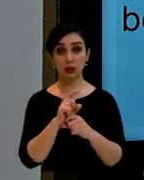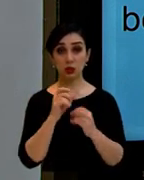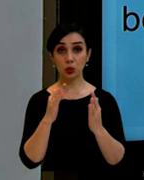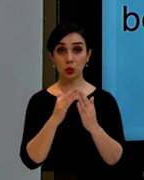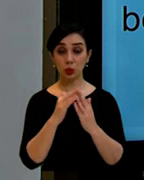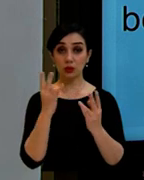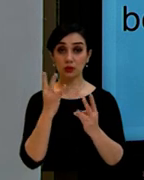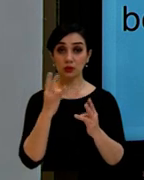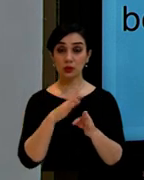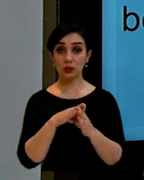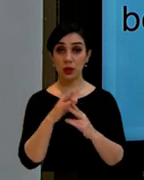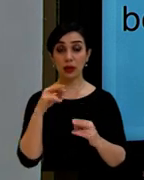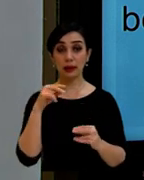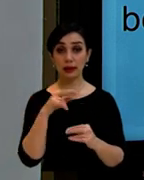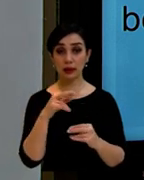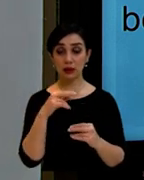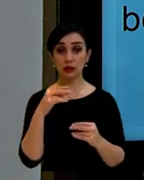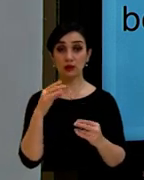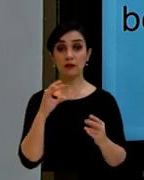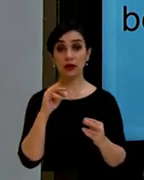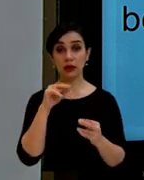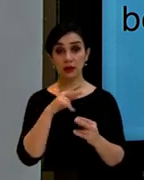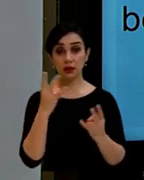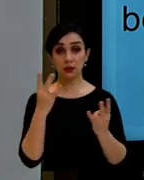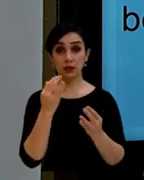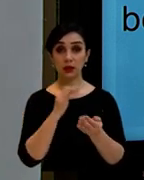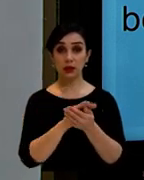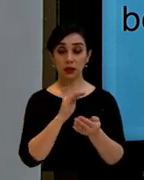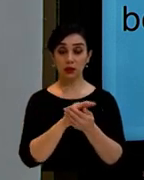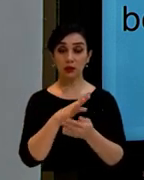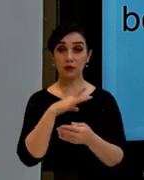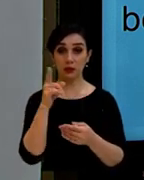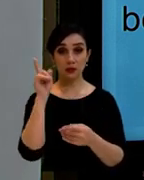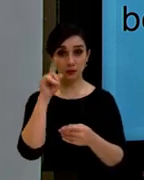berilgan. Siz kirish va kiritmalar bilan tanishgansiz.